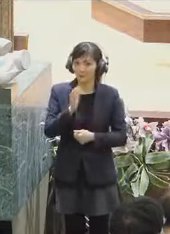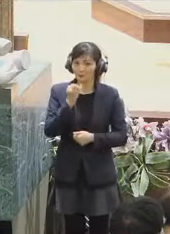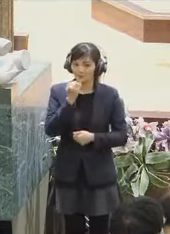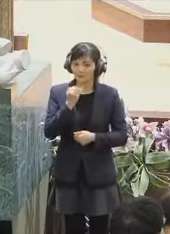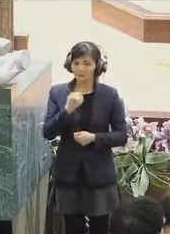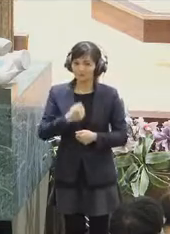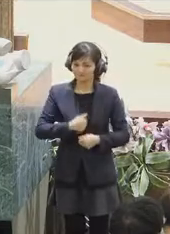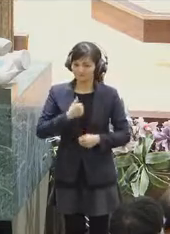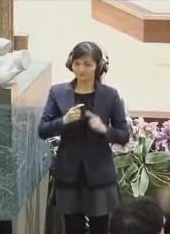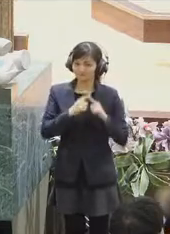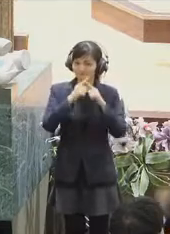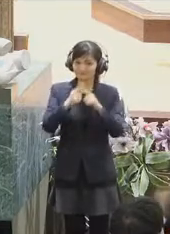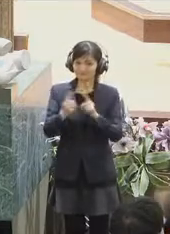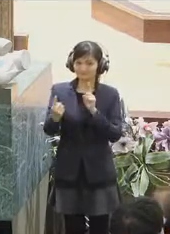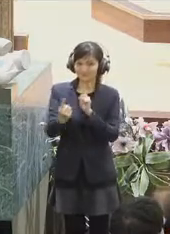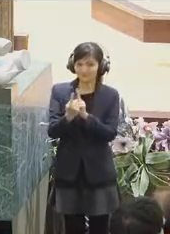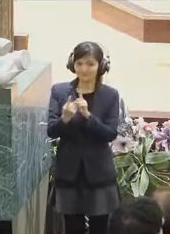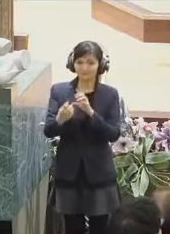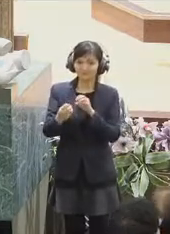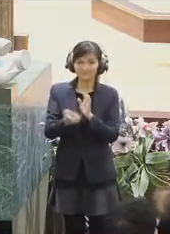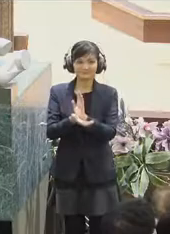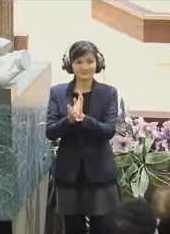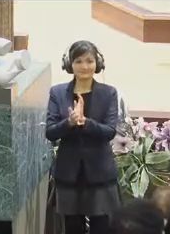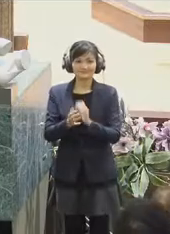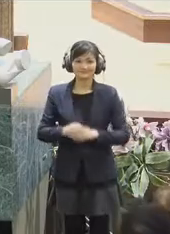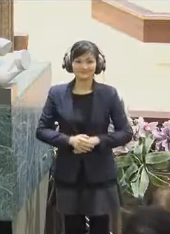time and thanks a lot. Take care.